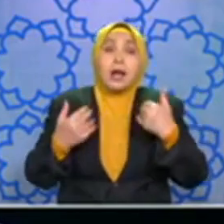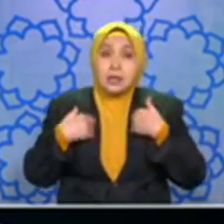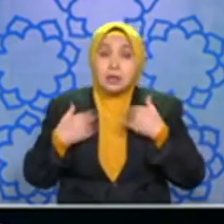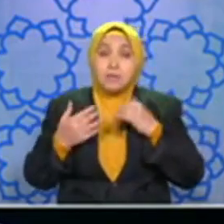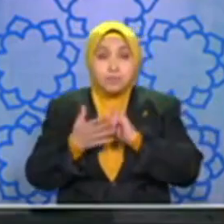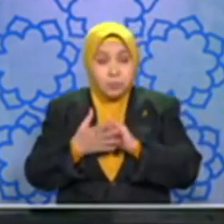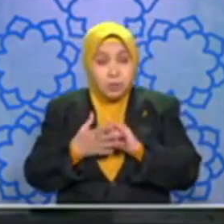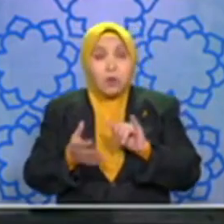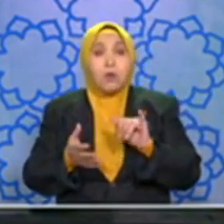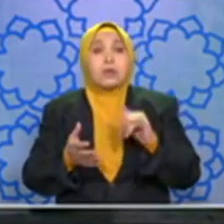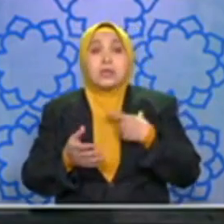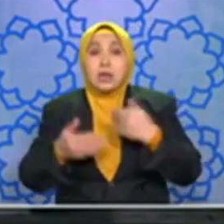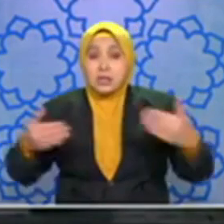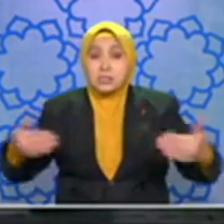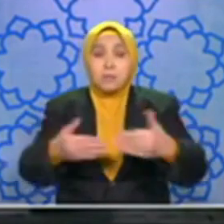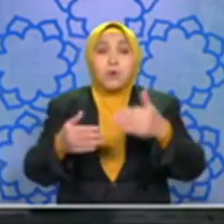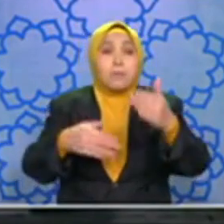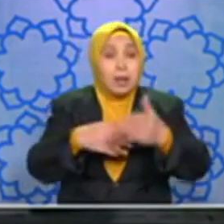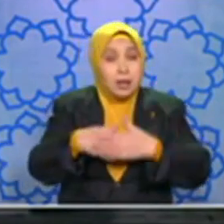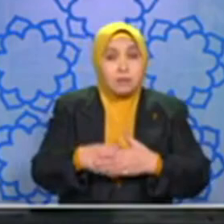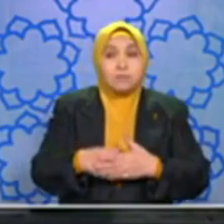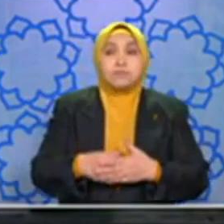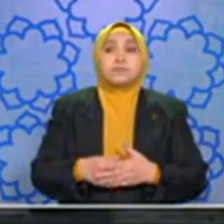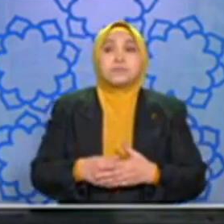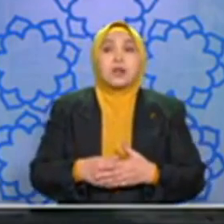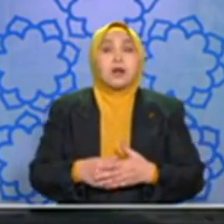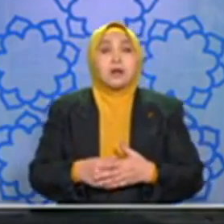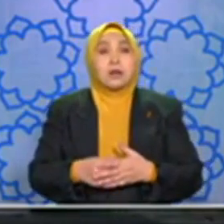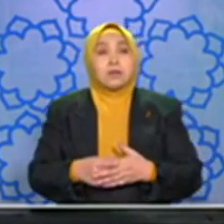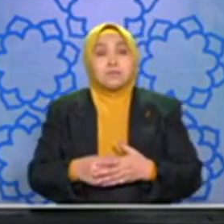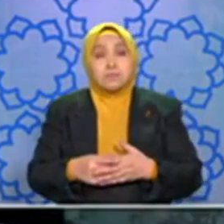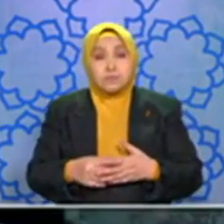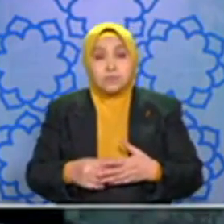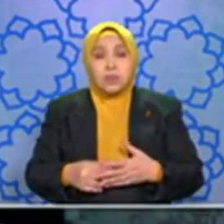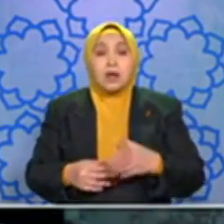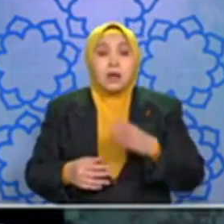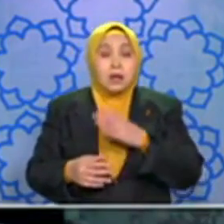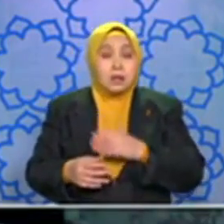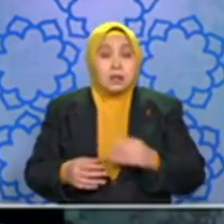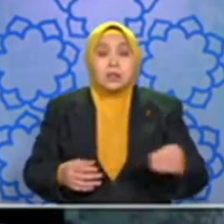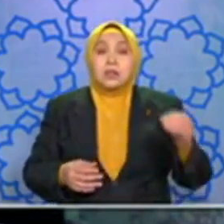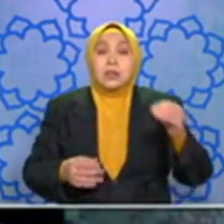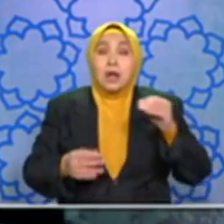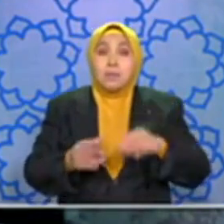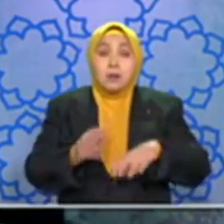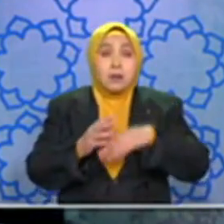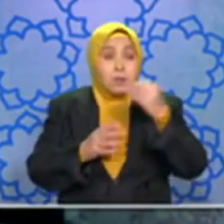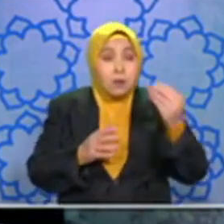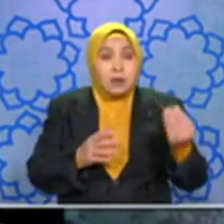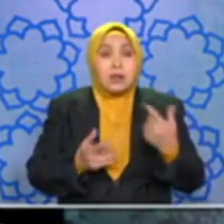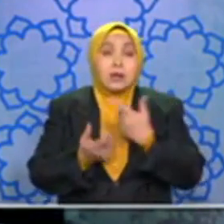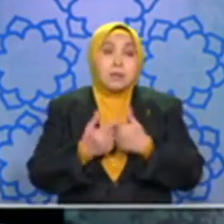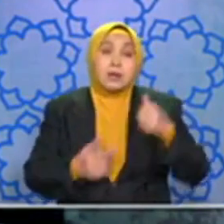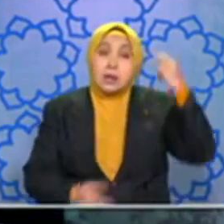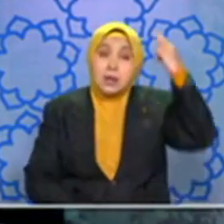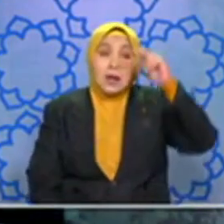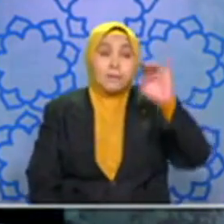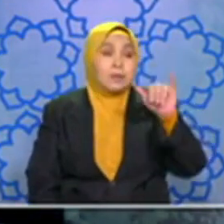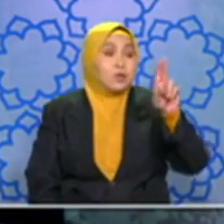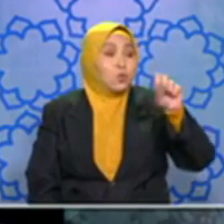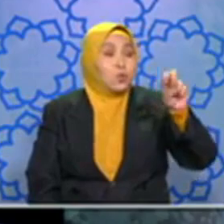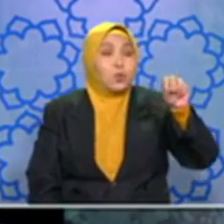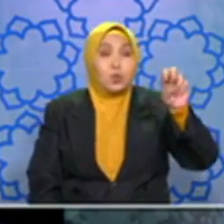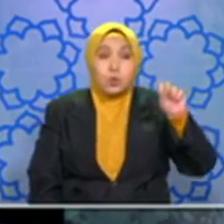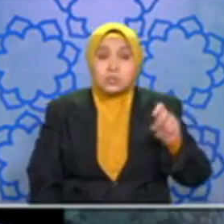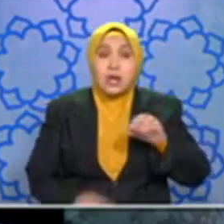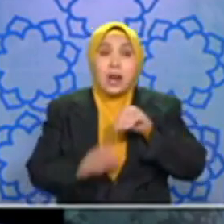singkat Ustaz ya, kita nak menyambung tajwid kita. Itu kehebatan tasbih Ustaz yang berjaya mengeluarkan Nabi Allah Yunus daripada perut ikan